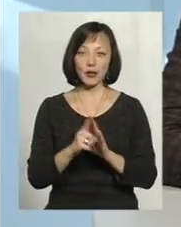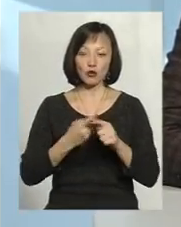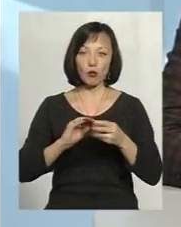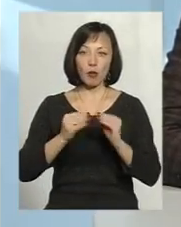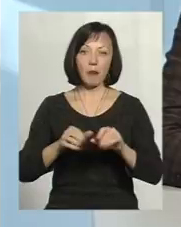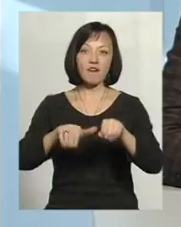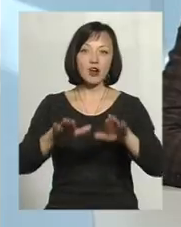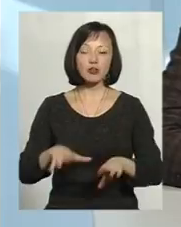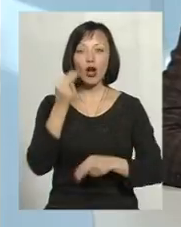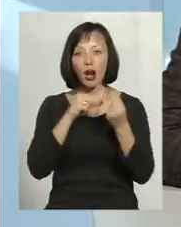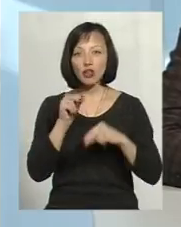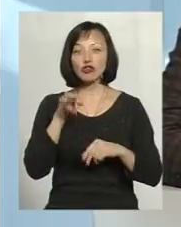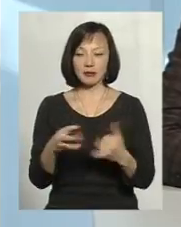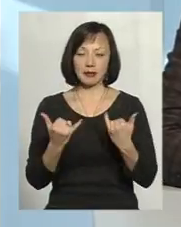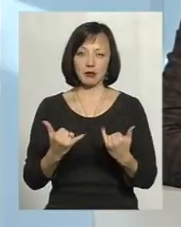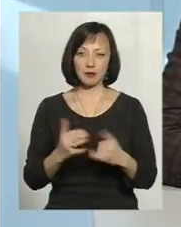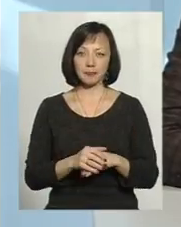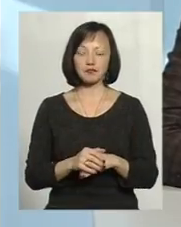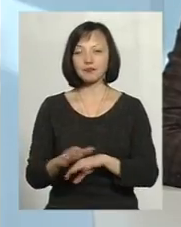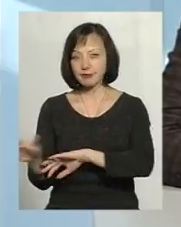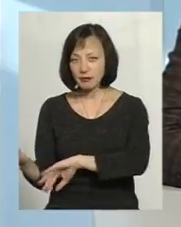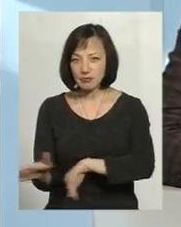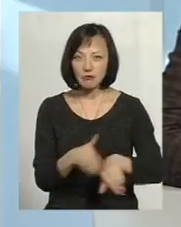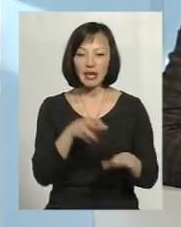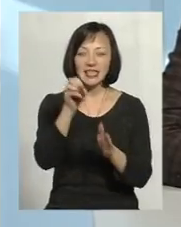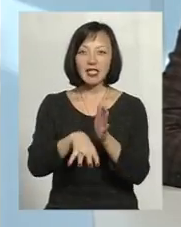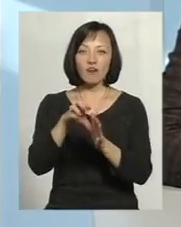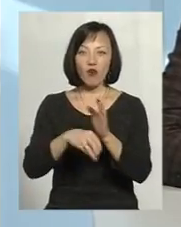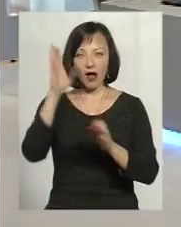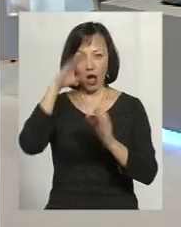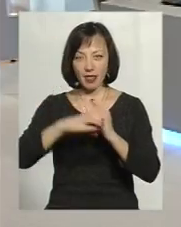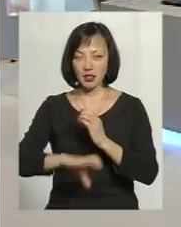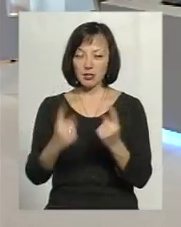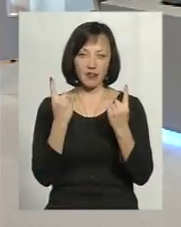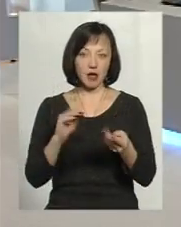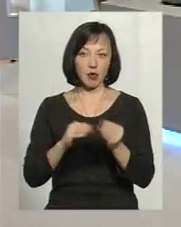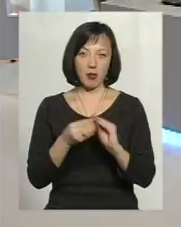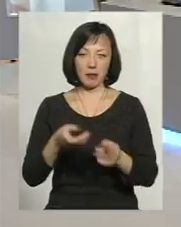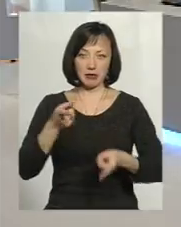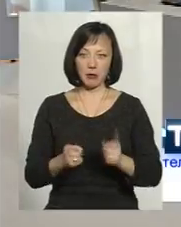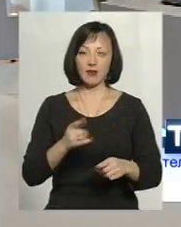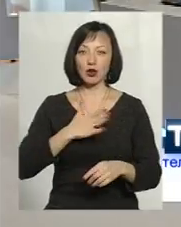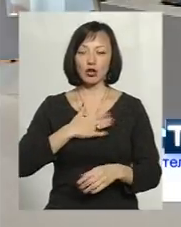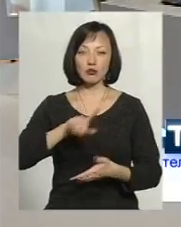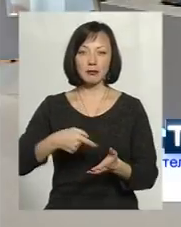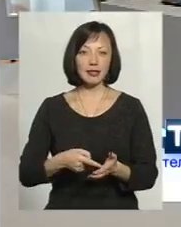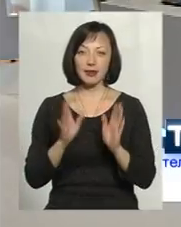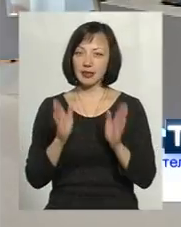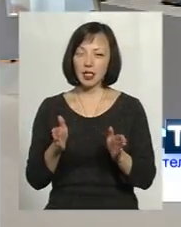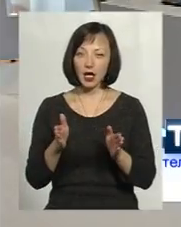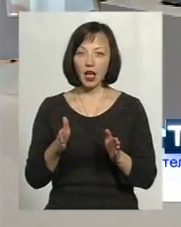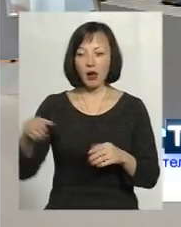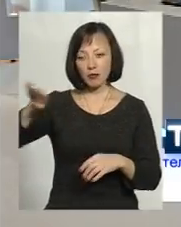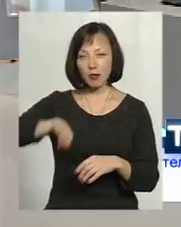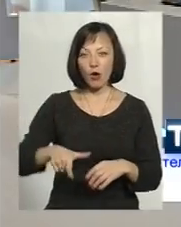проблему вирішувати краще, ніж зливні каналізації. Зливові каналізації – це теж велика проблема, насправді, для нашого міста, і не тільки для